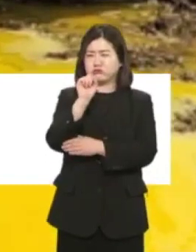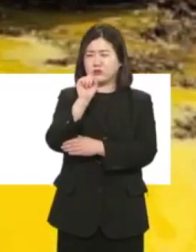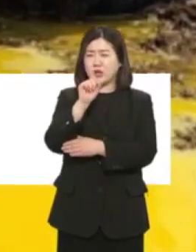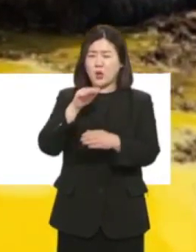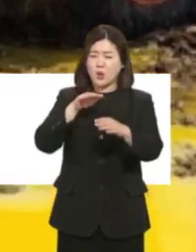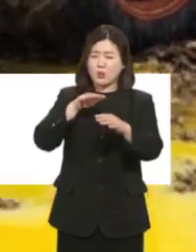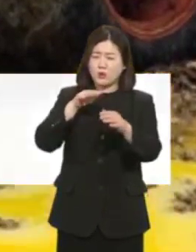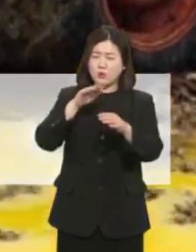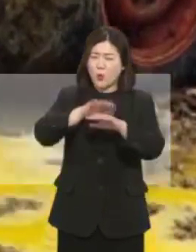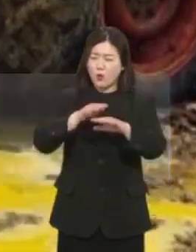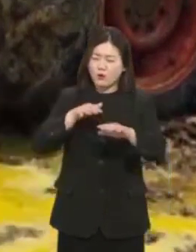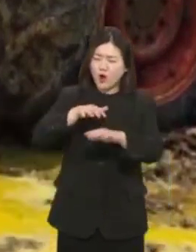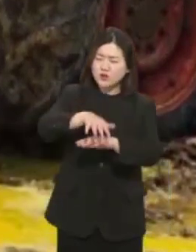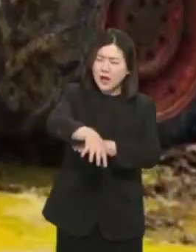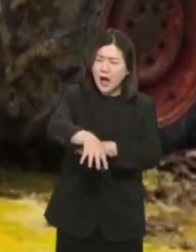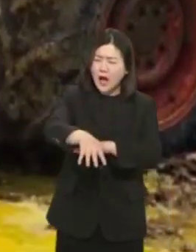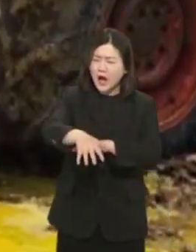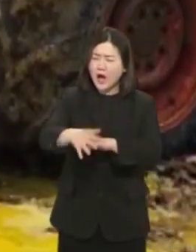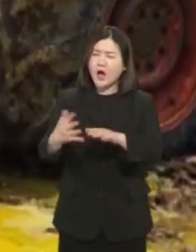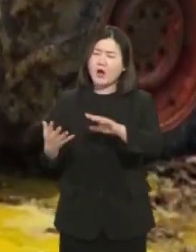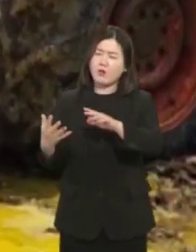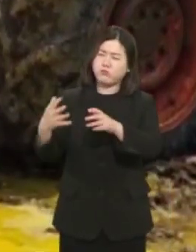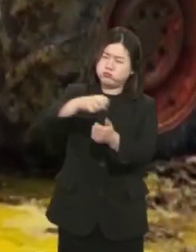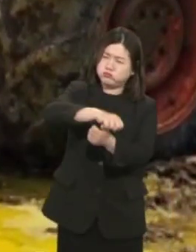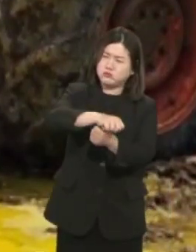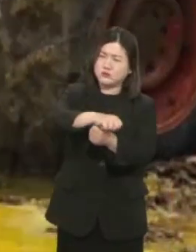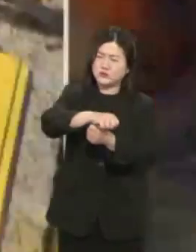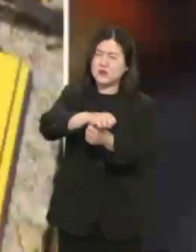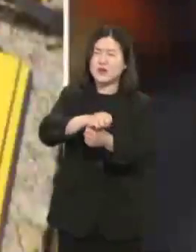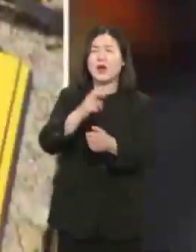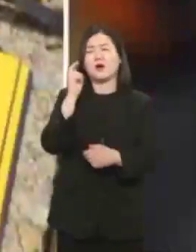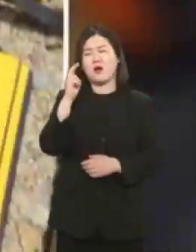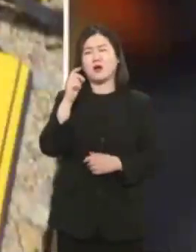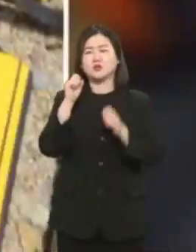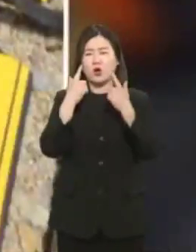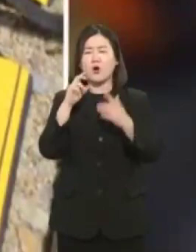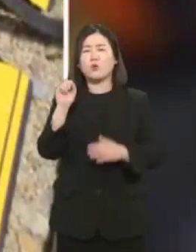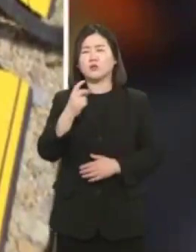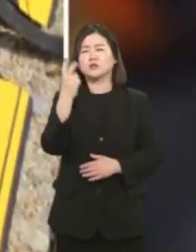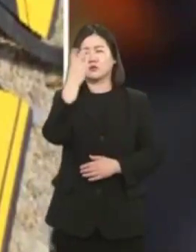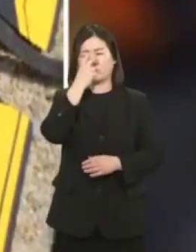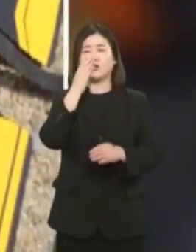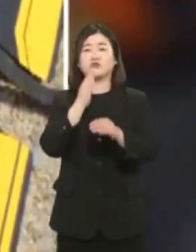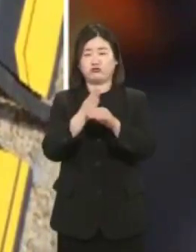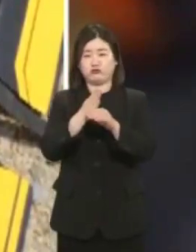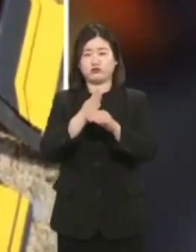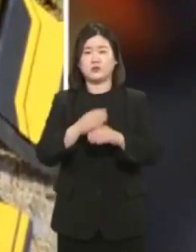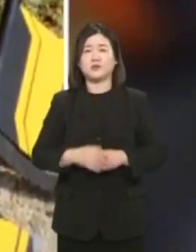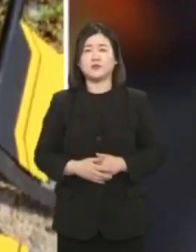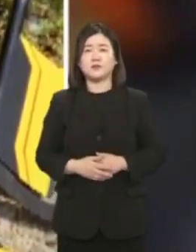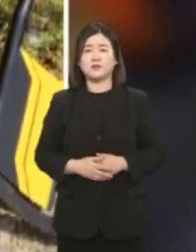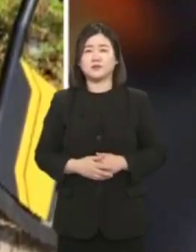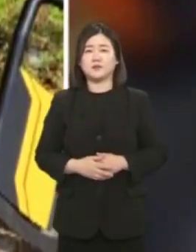트랙터가 논에서 경사진 도로를 진입하던 중 전복대 깔린 것으로 보고 정확한 경위를 조사하고 있습니다